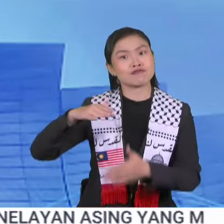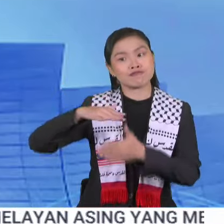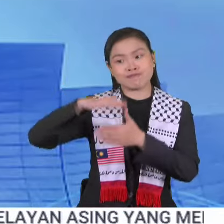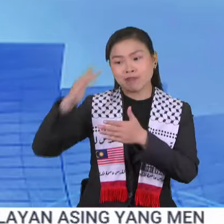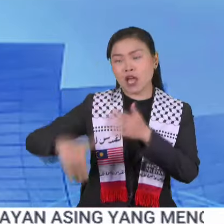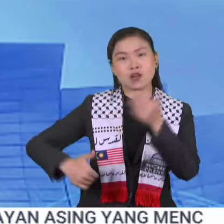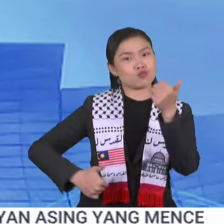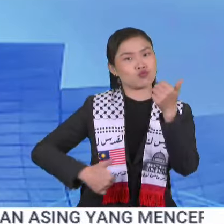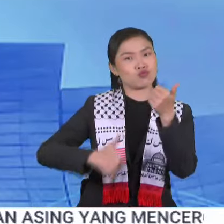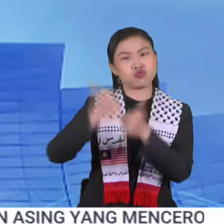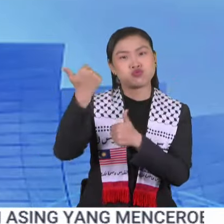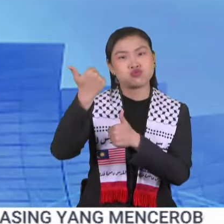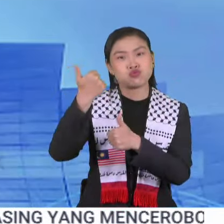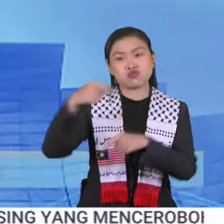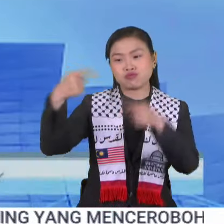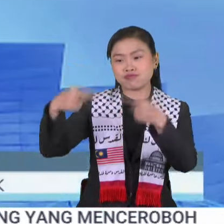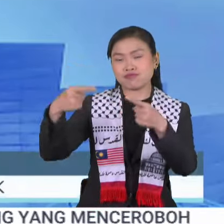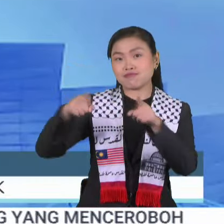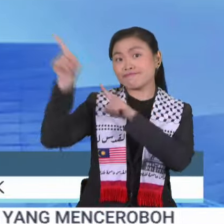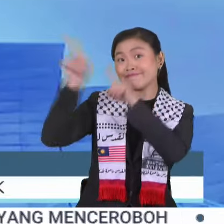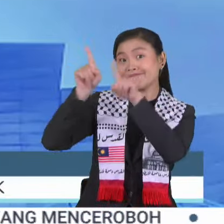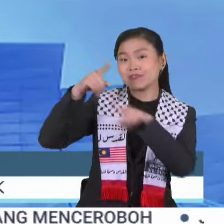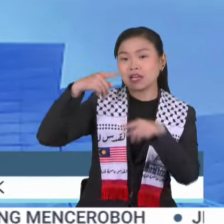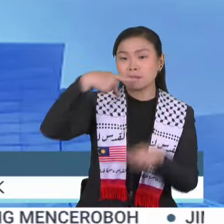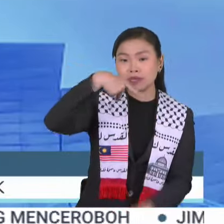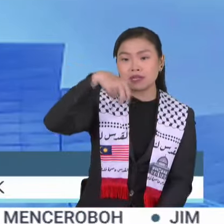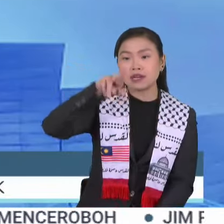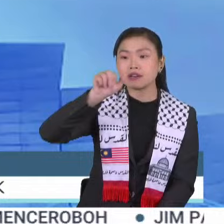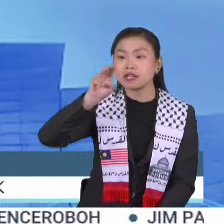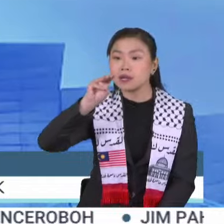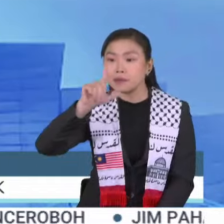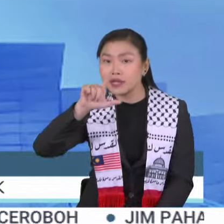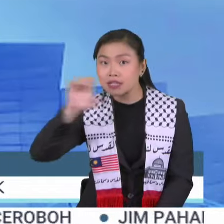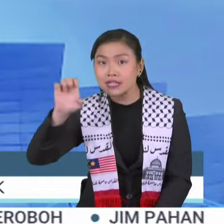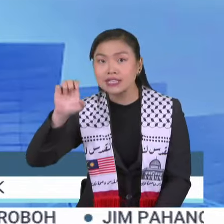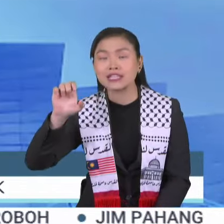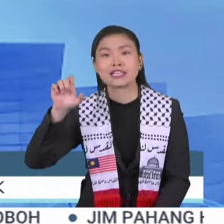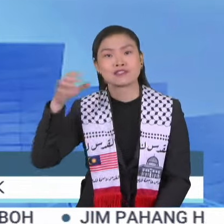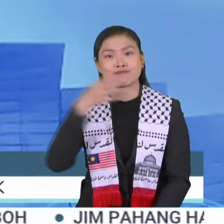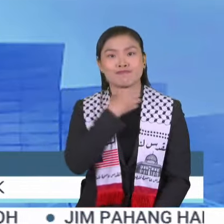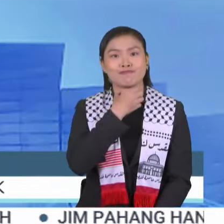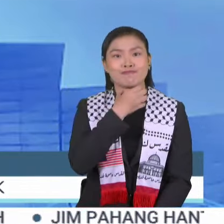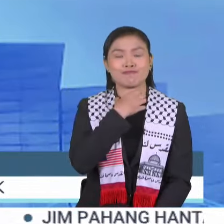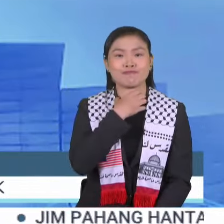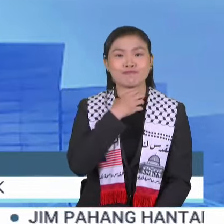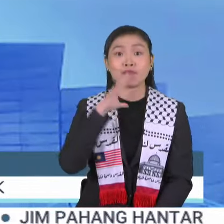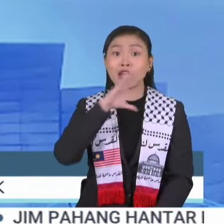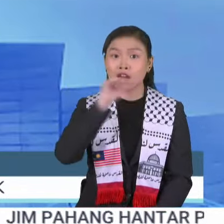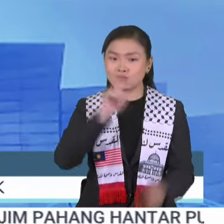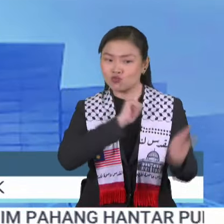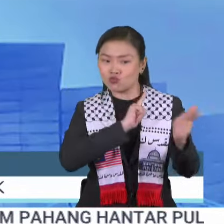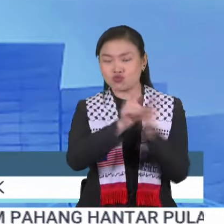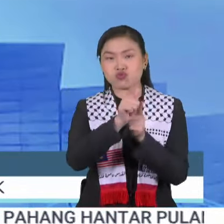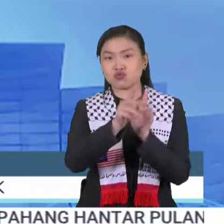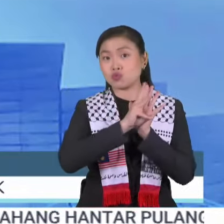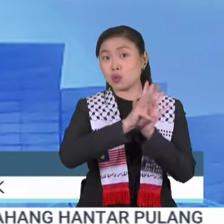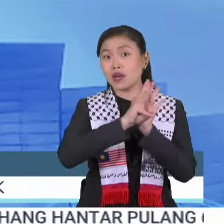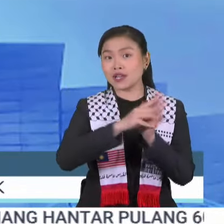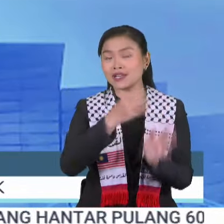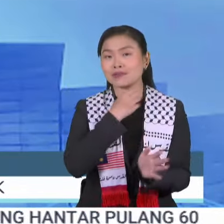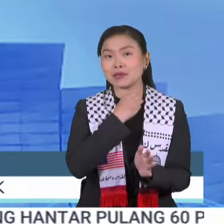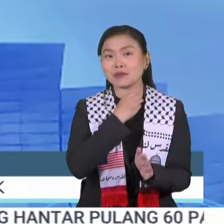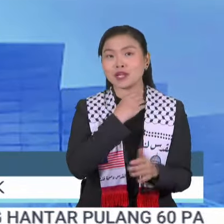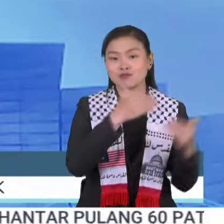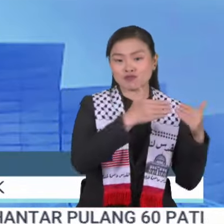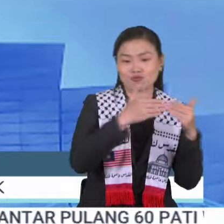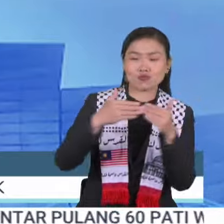akhirnya muncul juara pertandingan Bintang Piramli dan Saloma peringkat negeri Perak. Sekaligus melayakkannya mewakili Perak ke peringkat